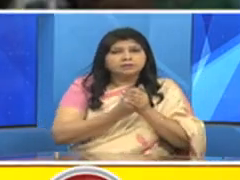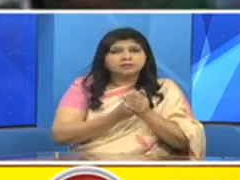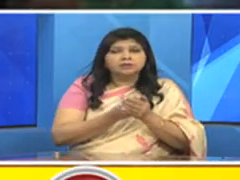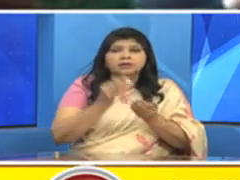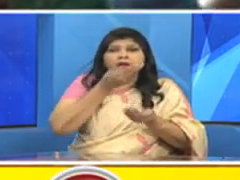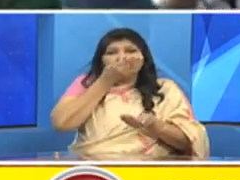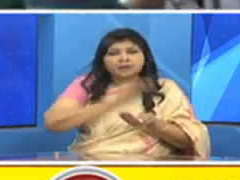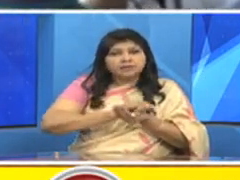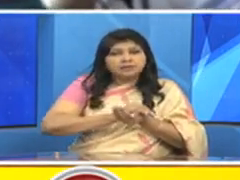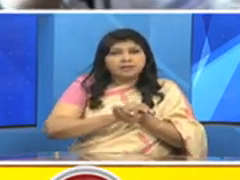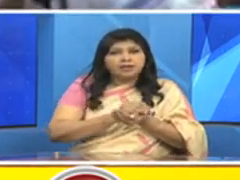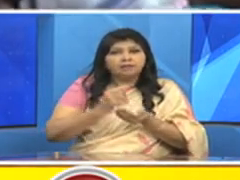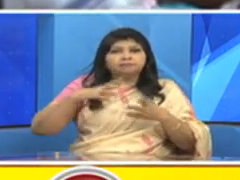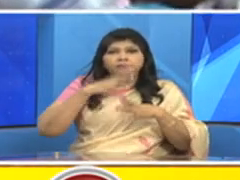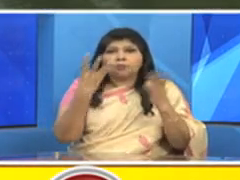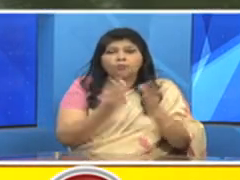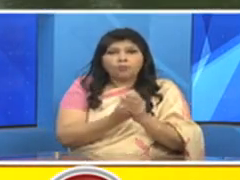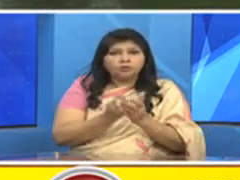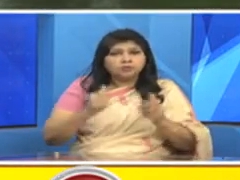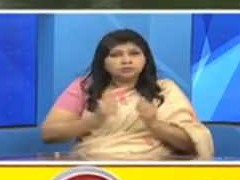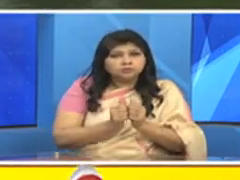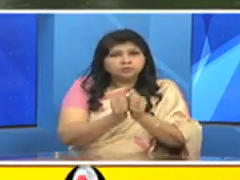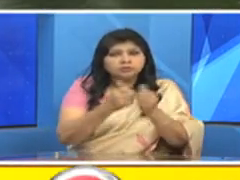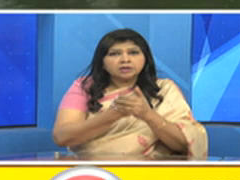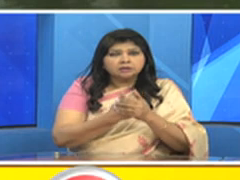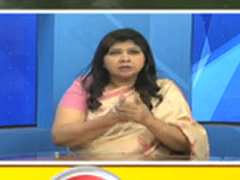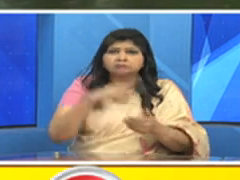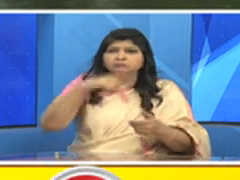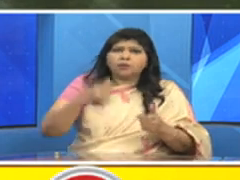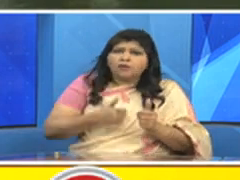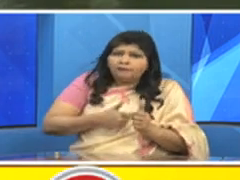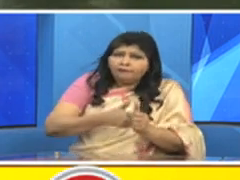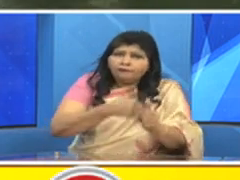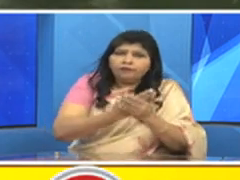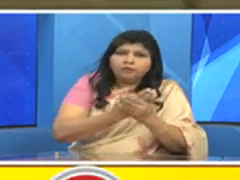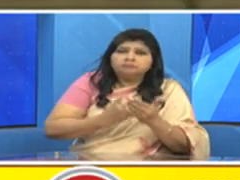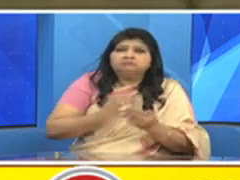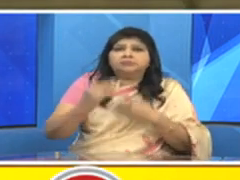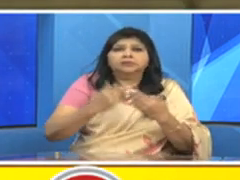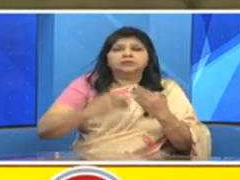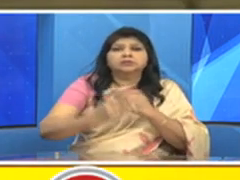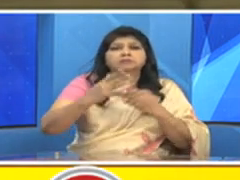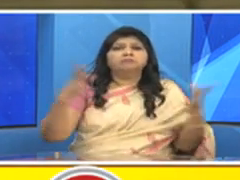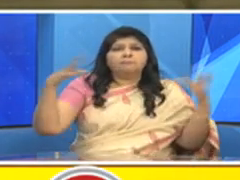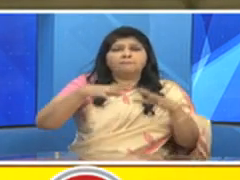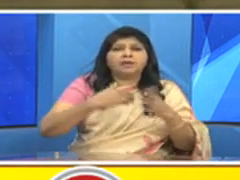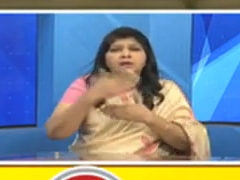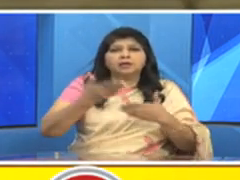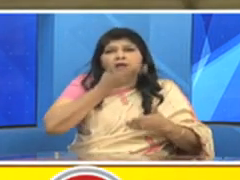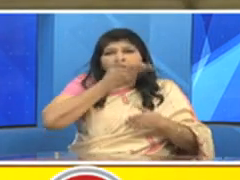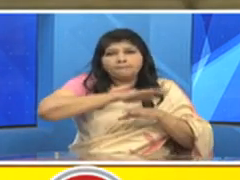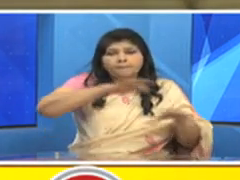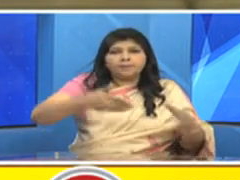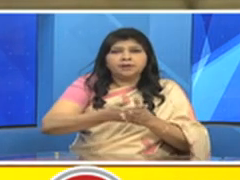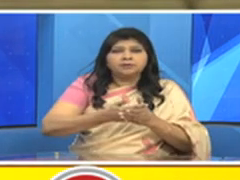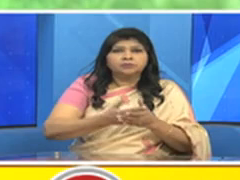शक्ति अभियान जन भागीदारी से अत्यधिक सफलता की ओर आगे बढ़ रहा है। बड़ी संख्या में तालाबों,